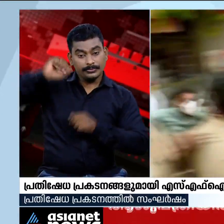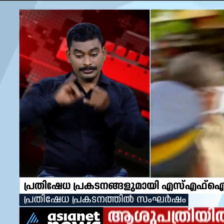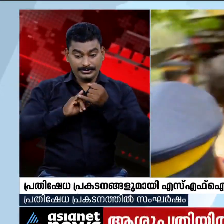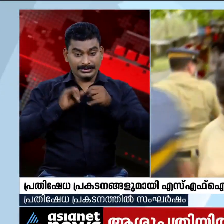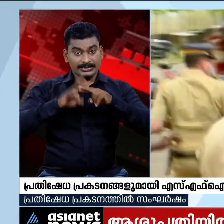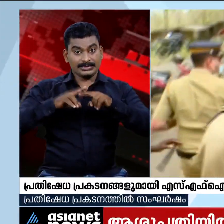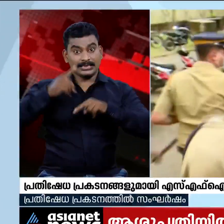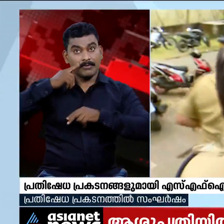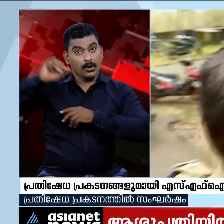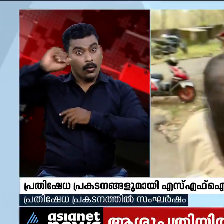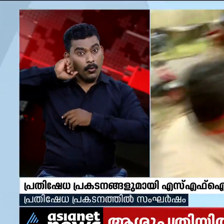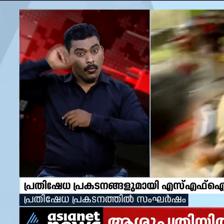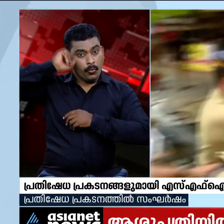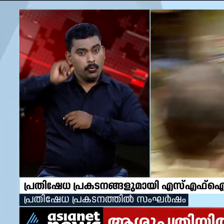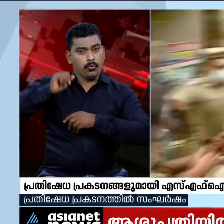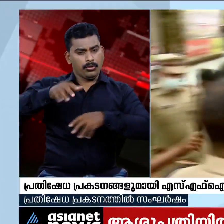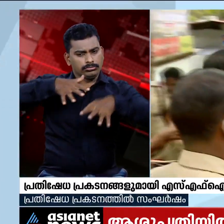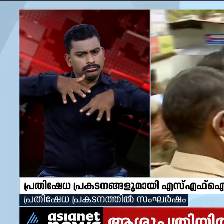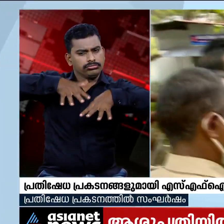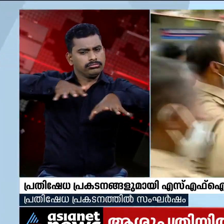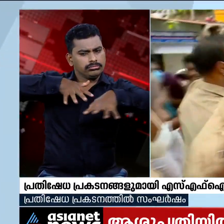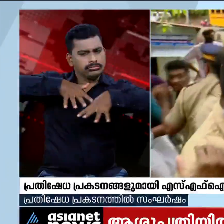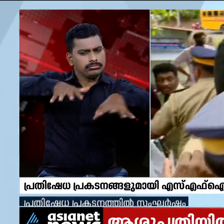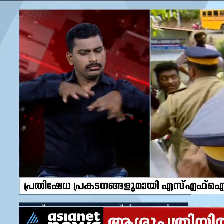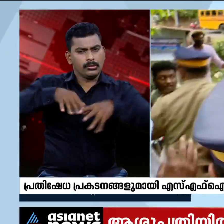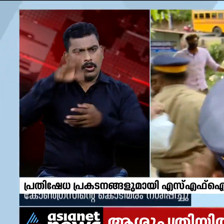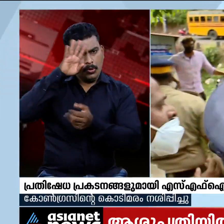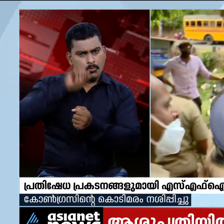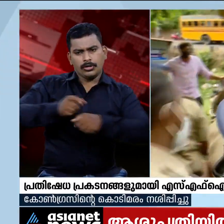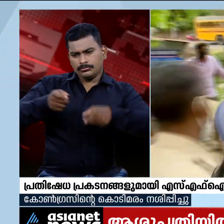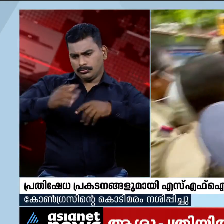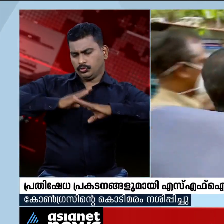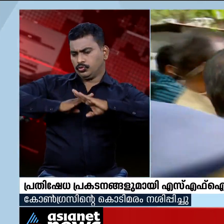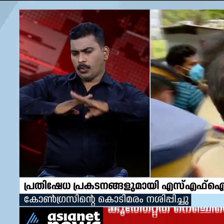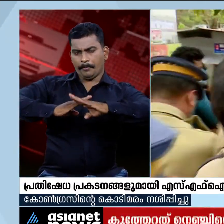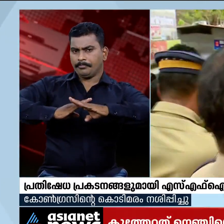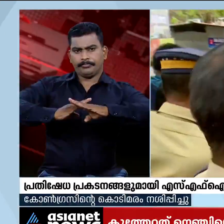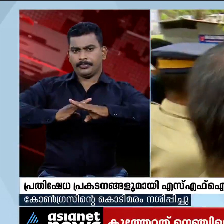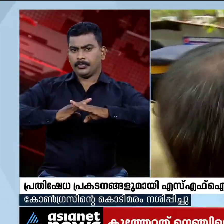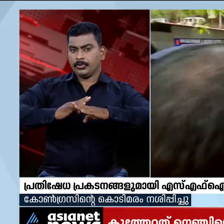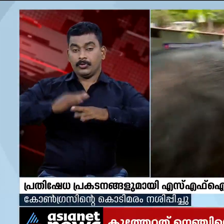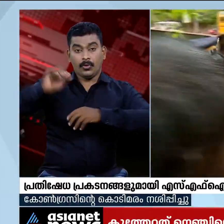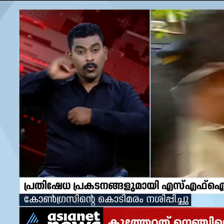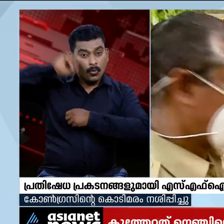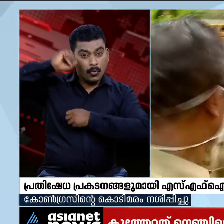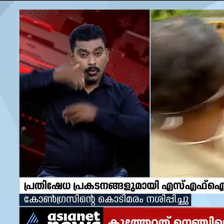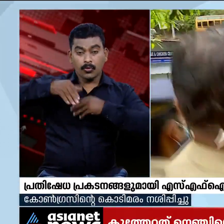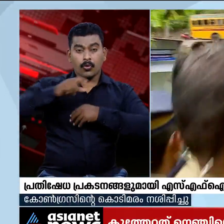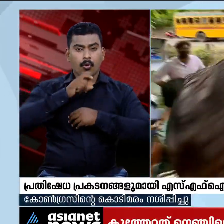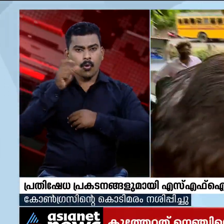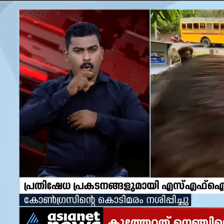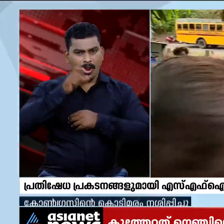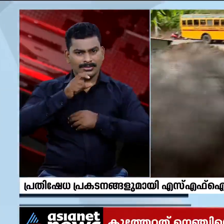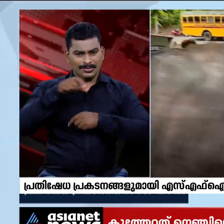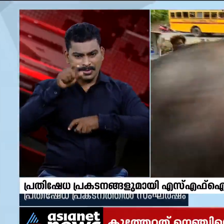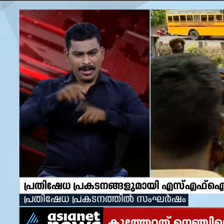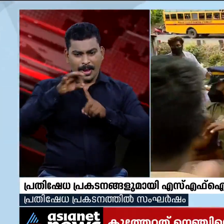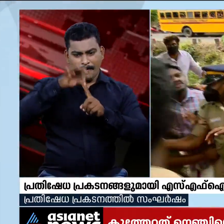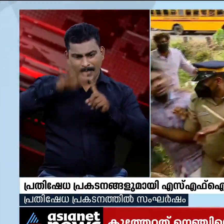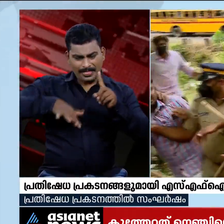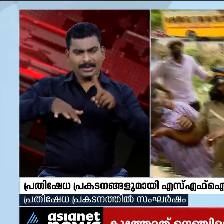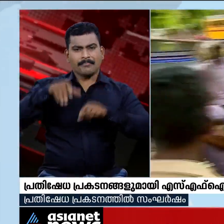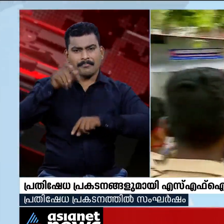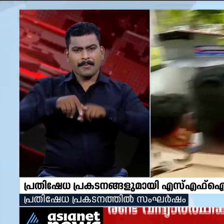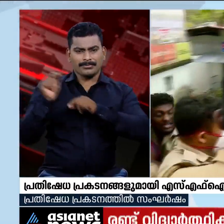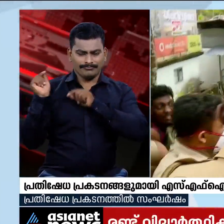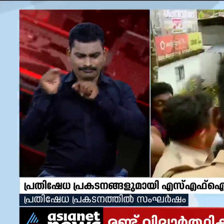പ്രവർത്തകരെ പോലീസ് തടഞ്ഞ് അവരെ ഇവിടുന്ന് നീക്കാനുള്ള ശ്രമങ്ങളൊക്കെ തന്നെ നടക്കുകയാണ്. ഇപ്പോഴും കോളേജിന്റെ മുന്നിൽ SFI പ്രവർത്തകർ, കോളേജിലെയും ഒപ്പം തന്നെ പത്തനംതിട്ട ഏരിയ